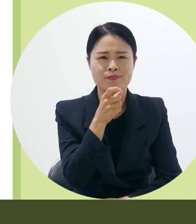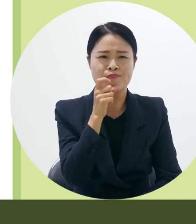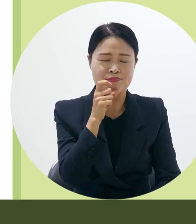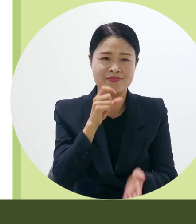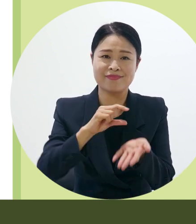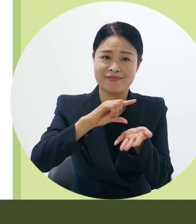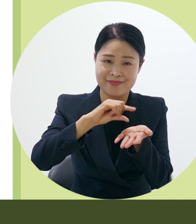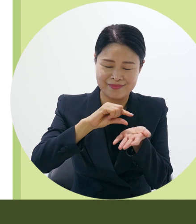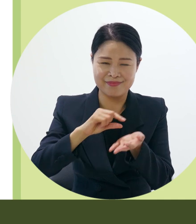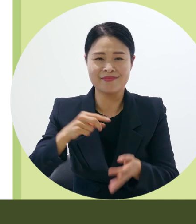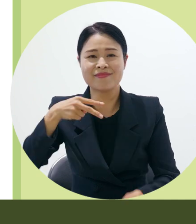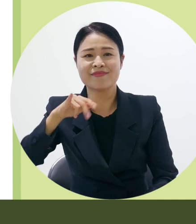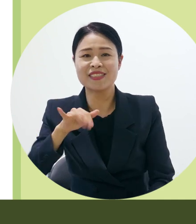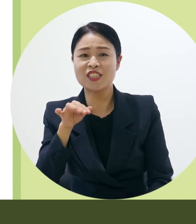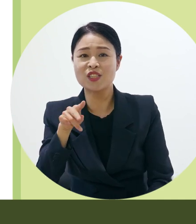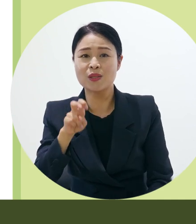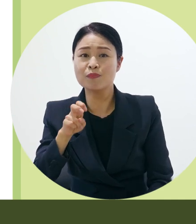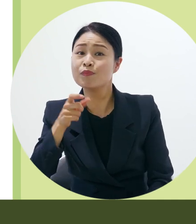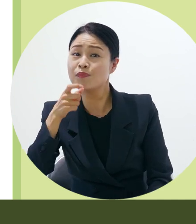사용하지 마십시오.